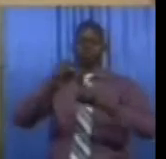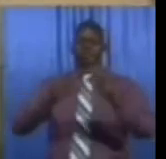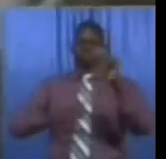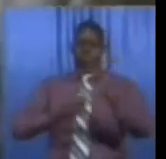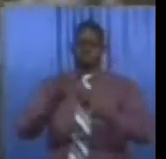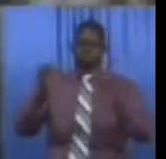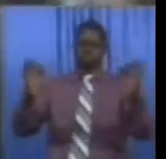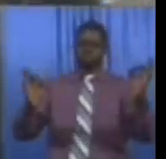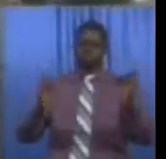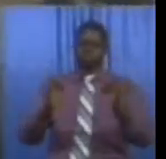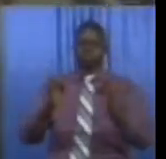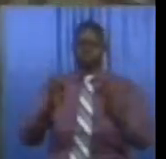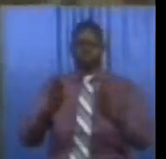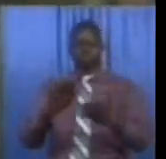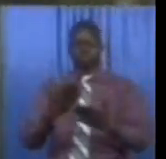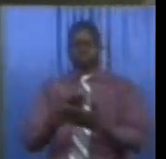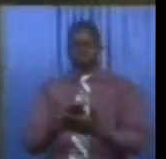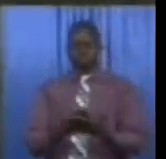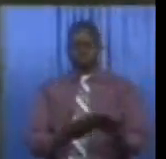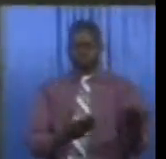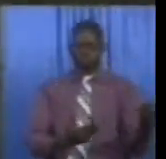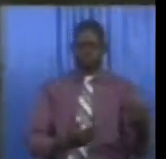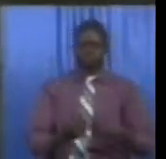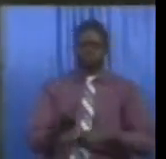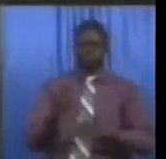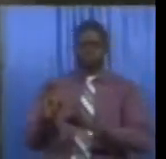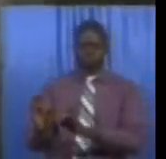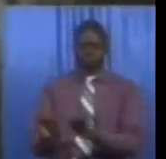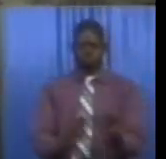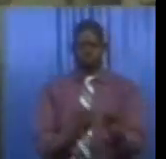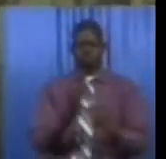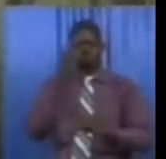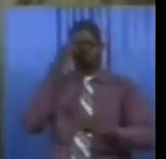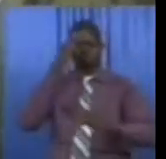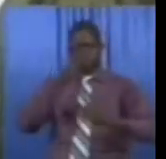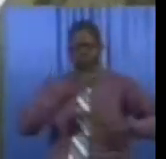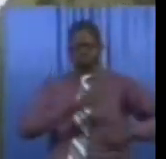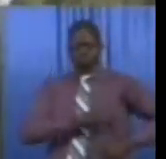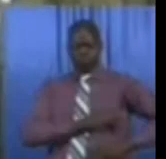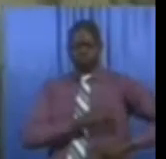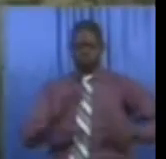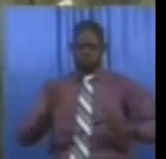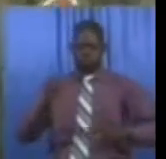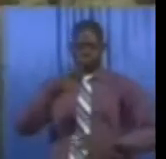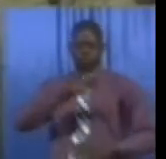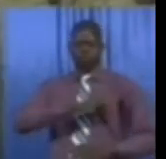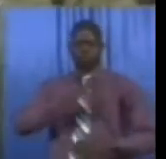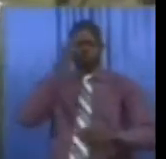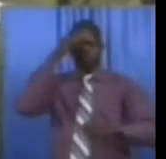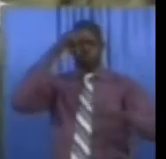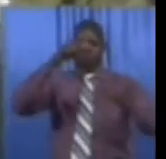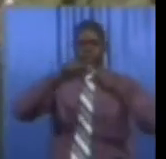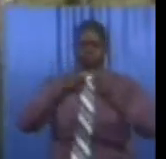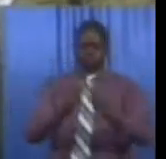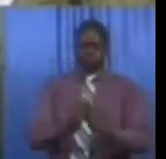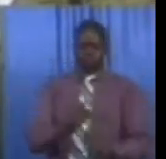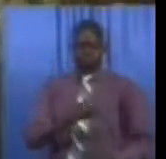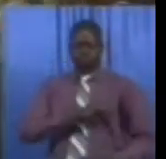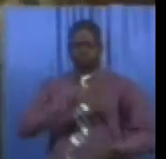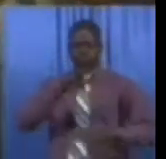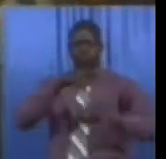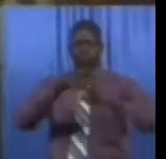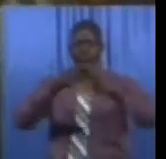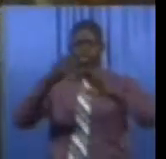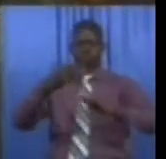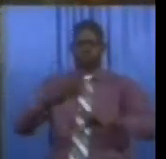félicitations et du pot de bienvenue organisé à l'intention de ces pionniers, des médailles commémoratives avec agrafe République du